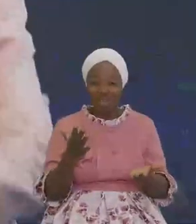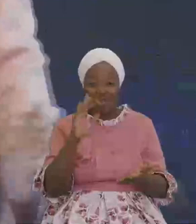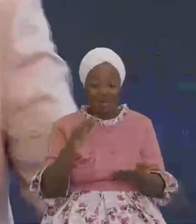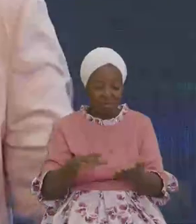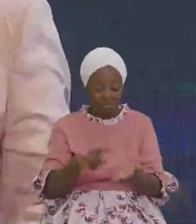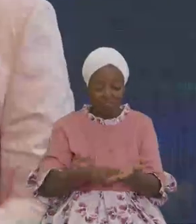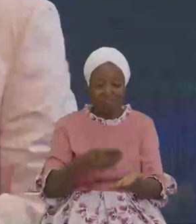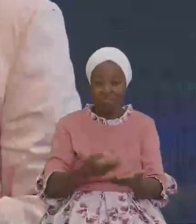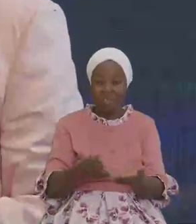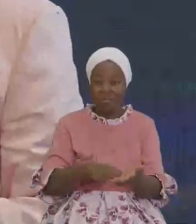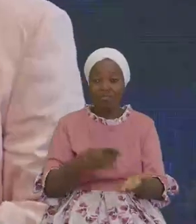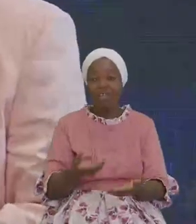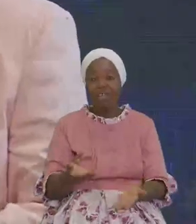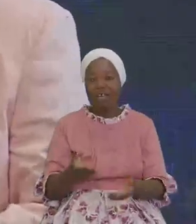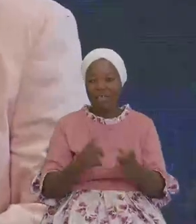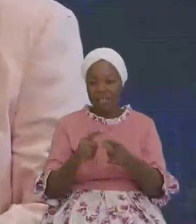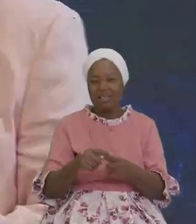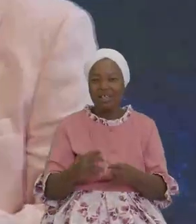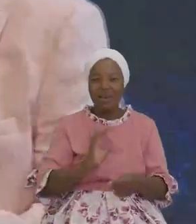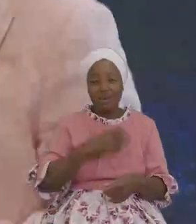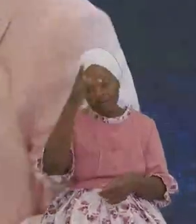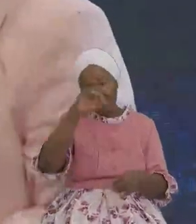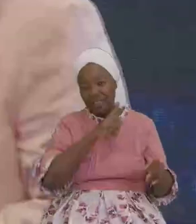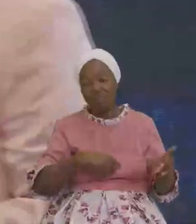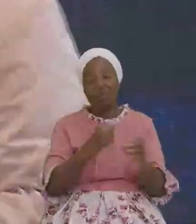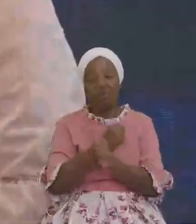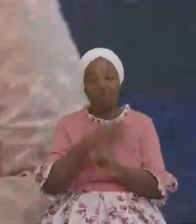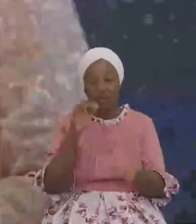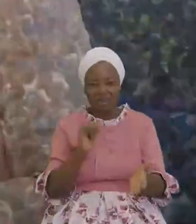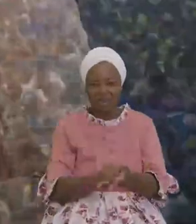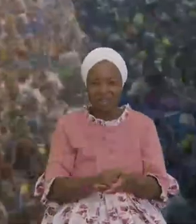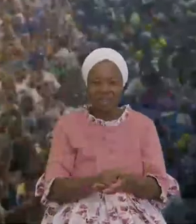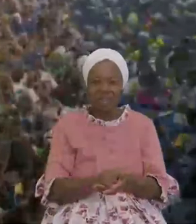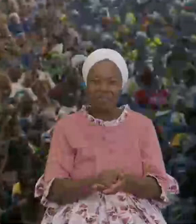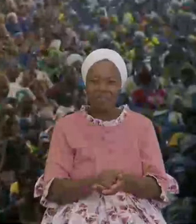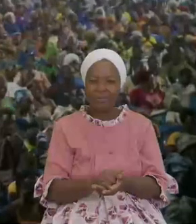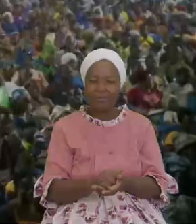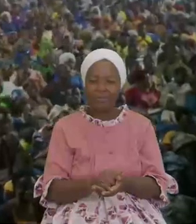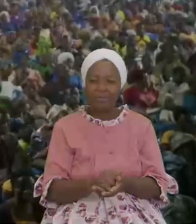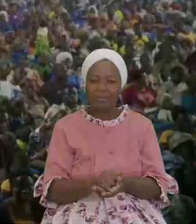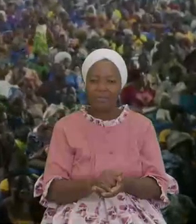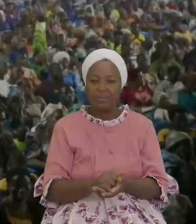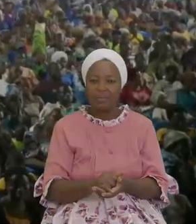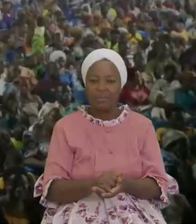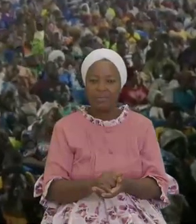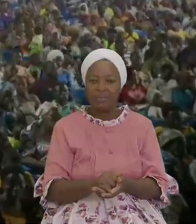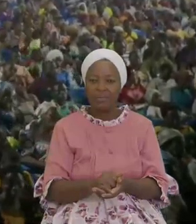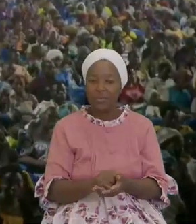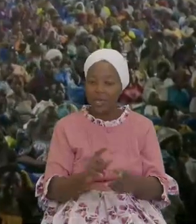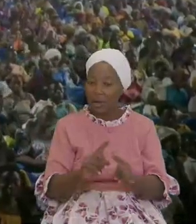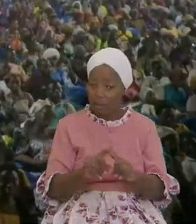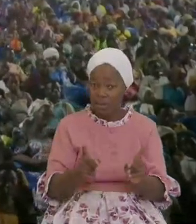On faisait beaucoup de coloriage. Et on faisait donc beaucoup de coloriage et beaucoup de